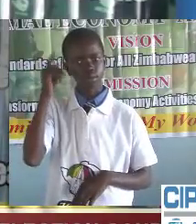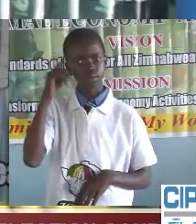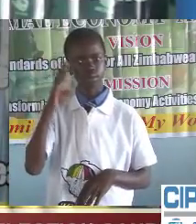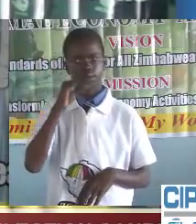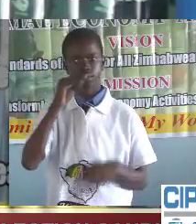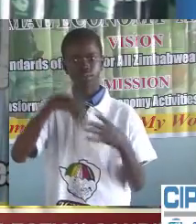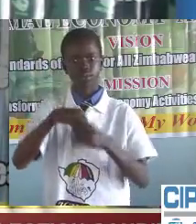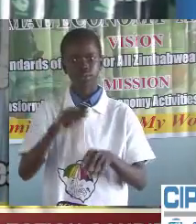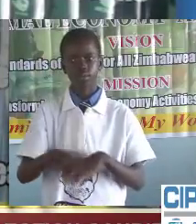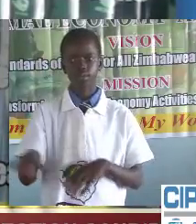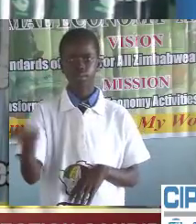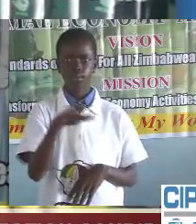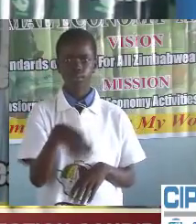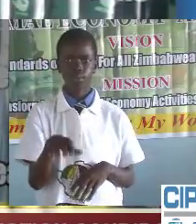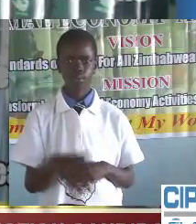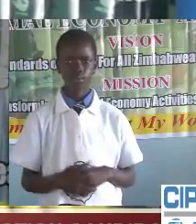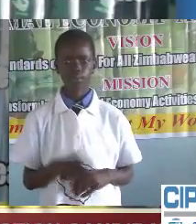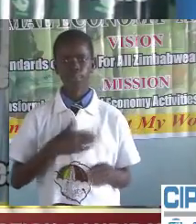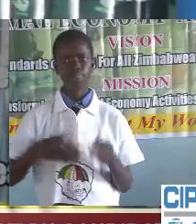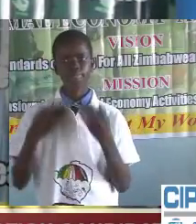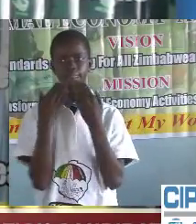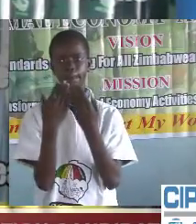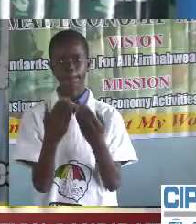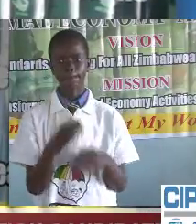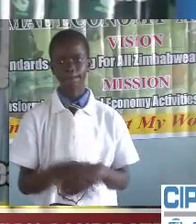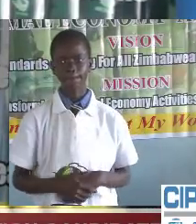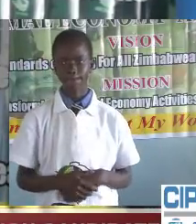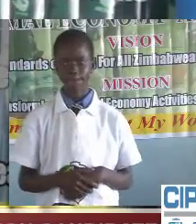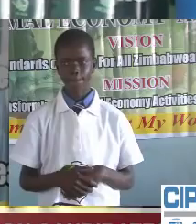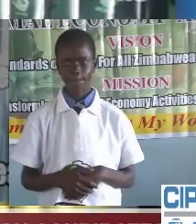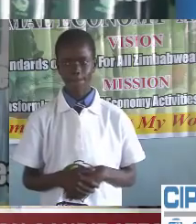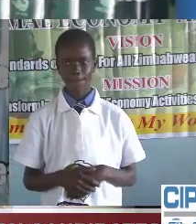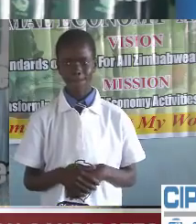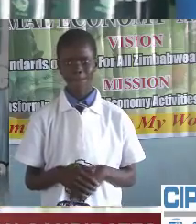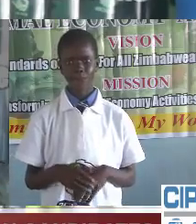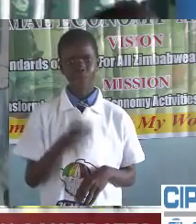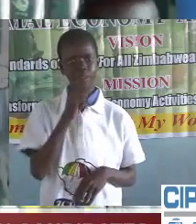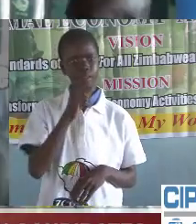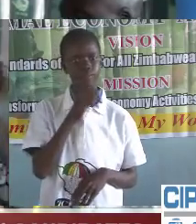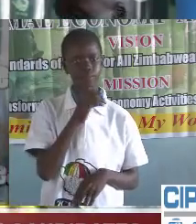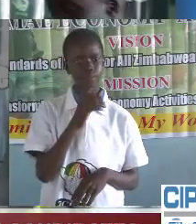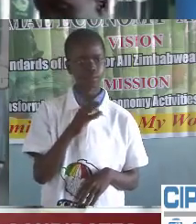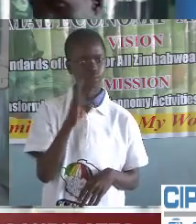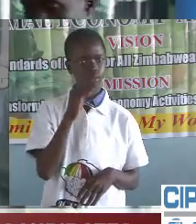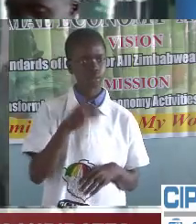tine munhu ari kuturikira. Thank you very much. President Majambe, over to you.